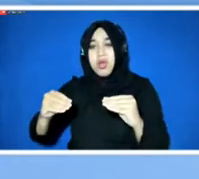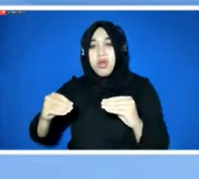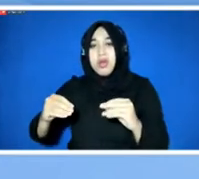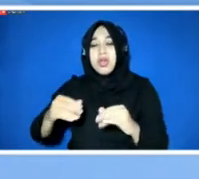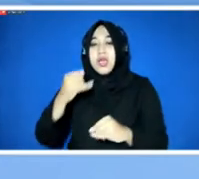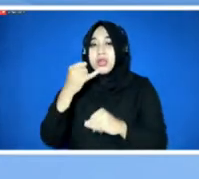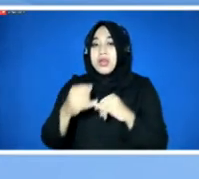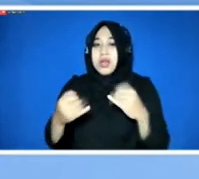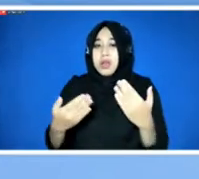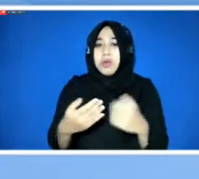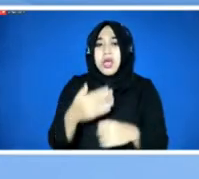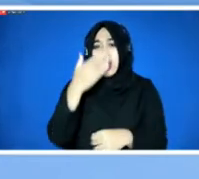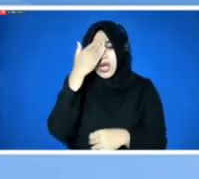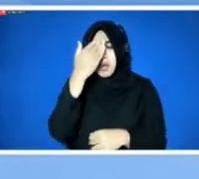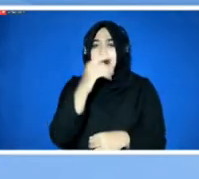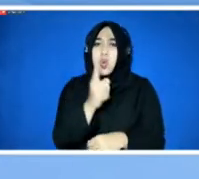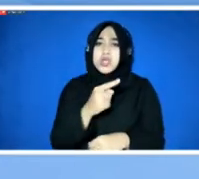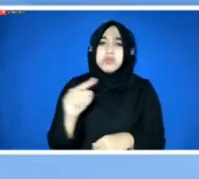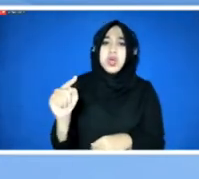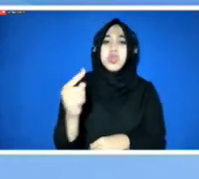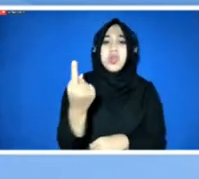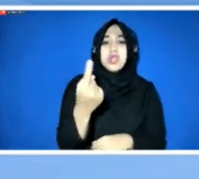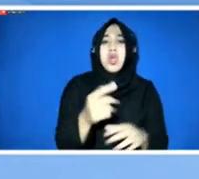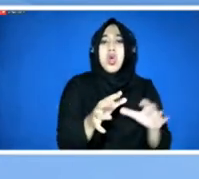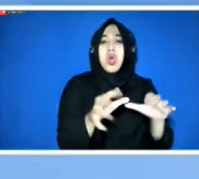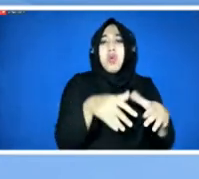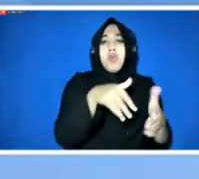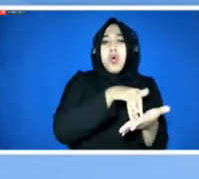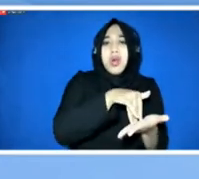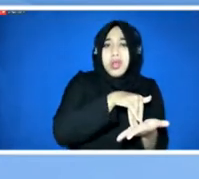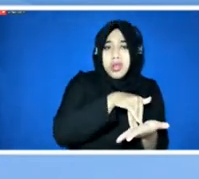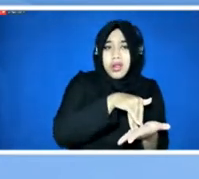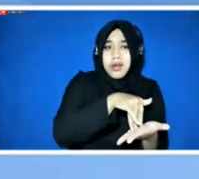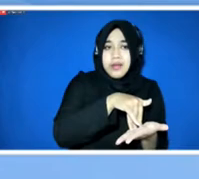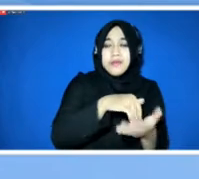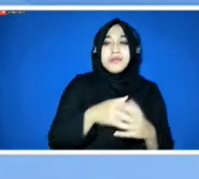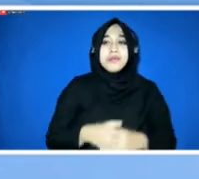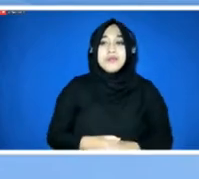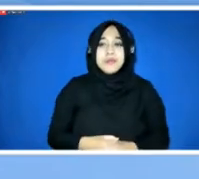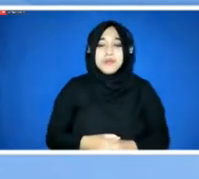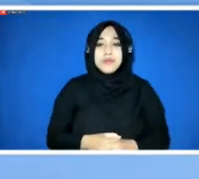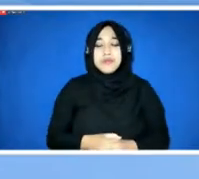terakhir adalah kenapa kita harus memprioritaskan kelompok rentan.